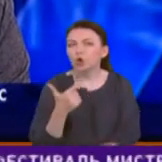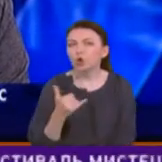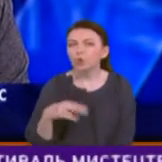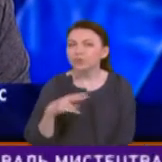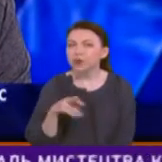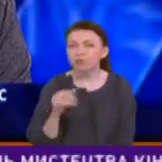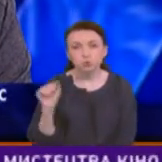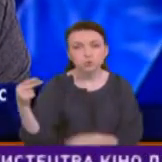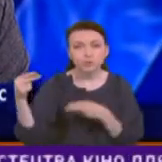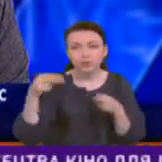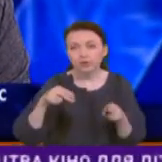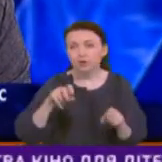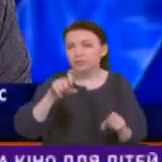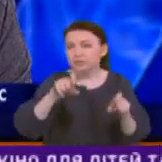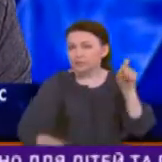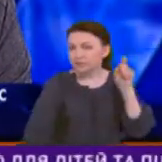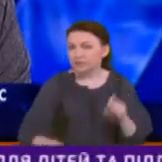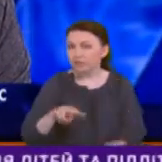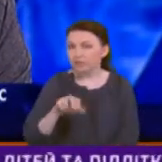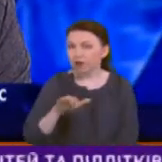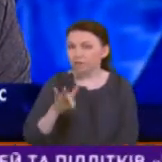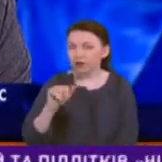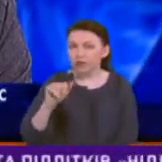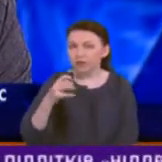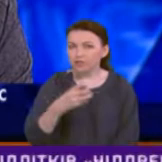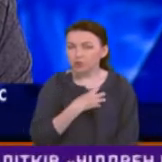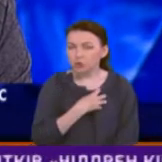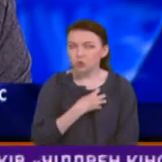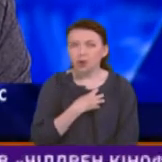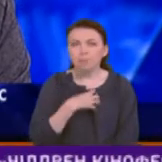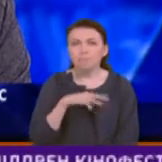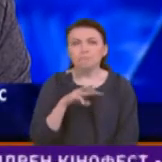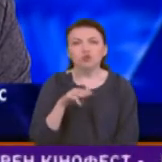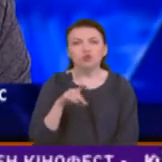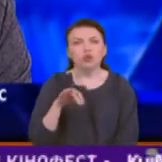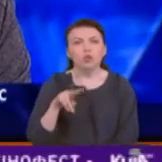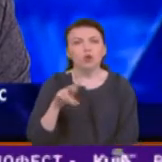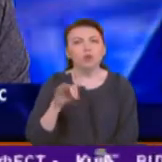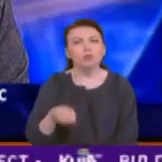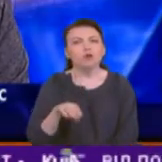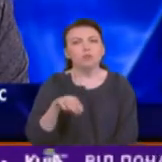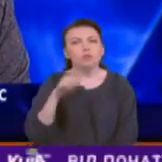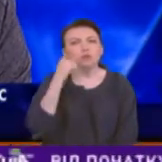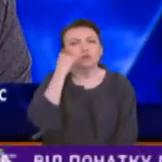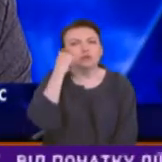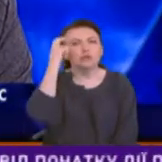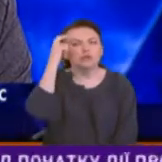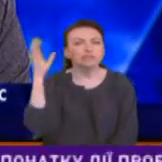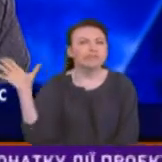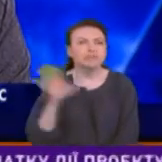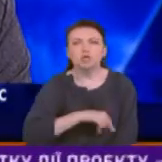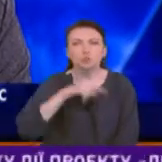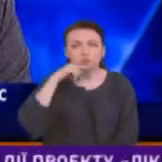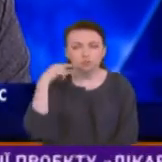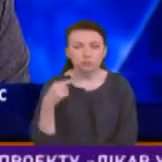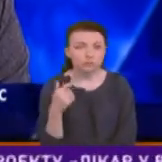може приїхати і засісти в лавру з титулом митрополит Московський, Київський і всієї Руси. І я думаю, що ці